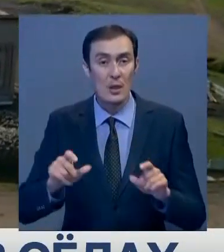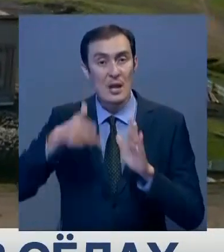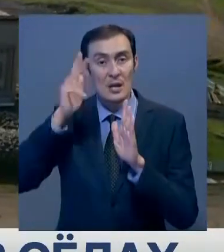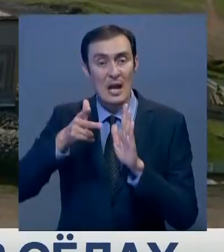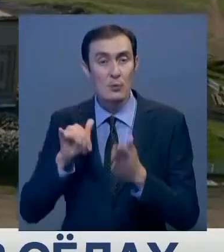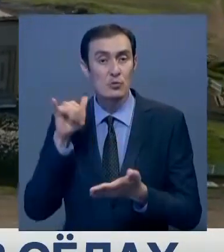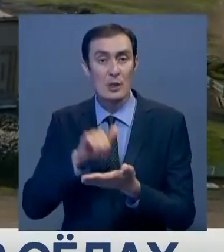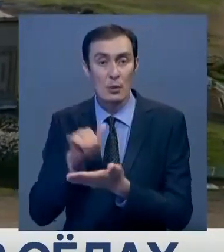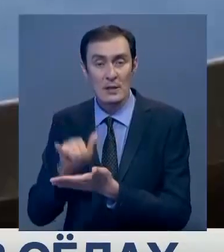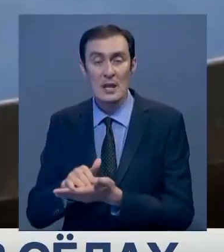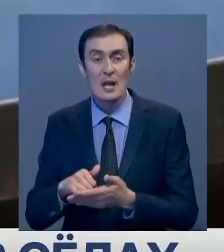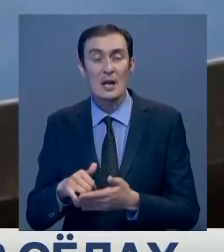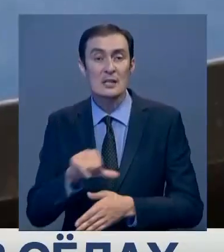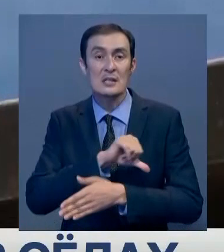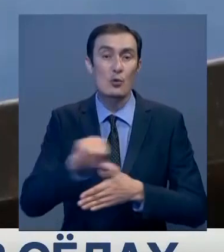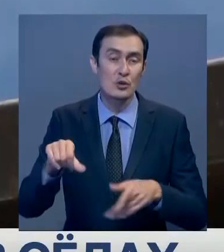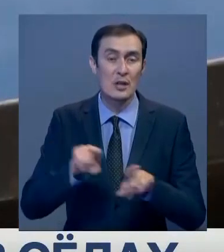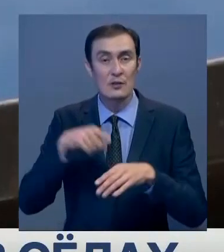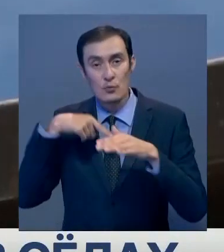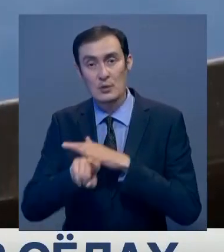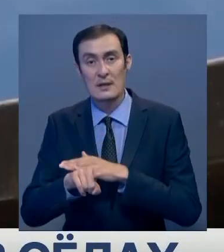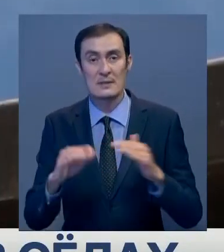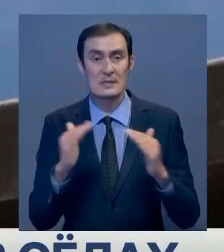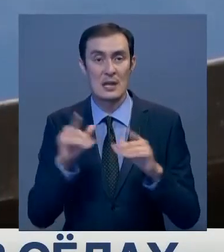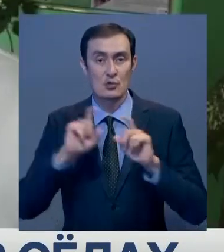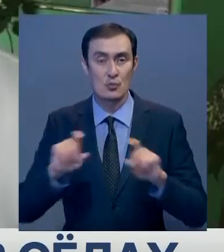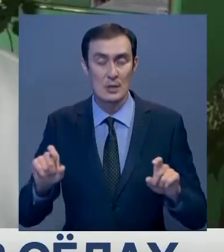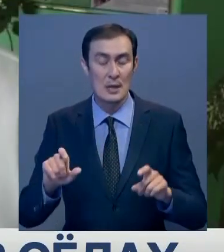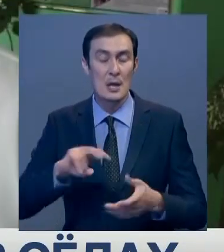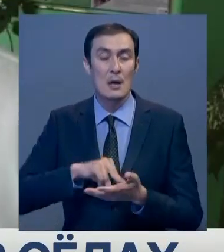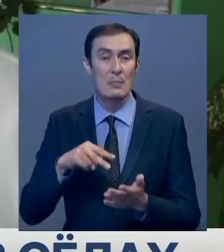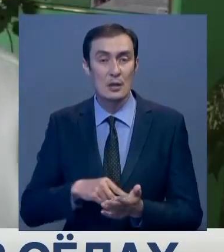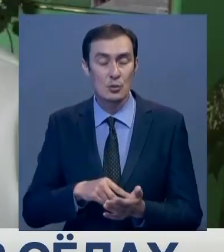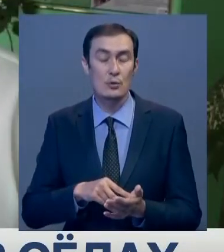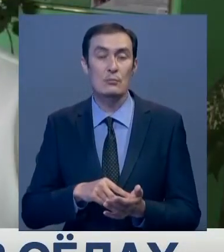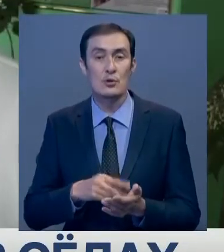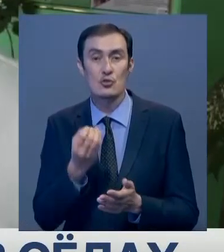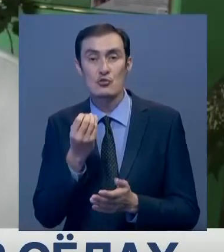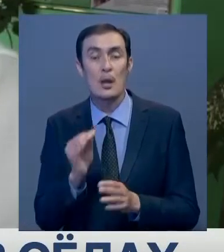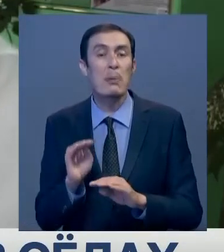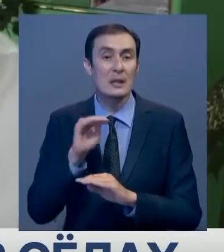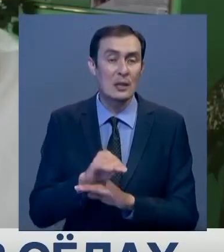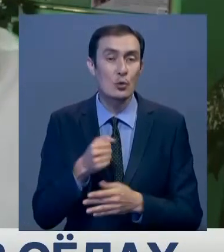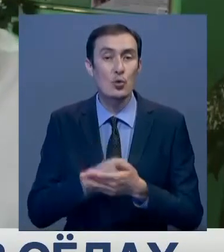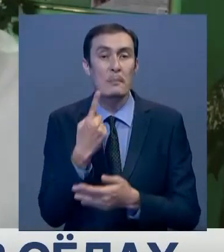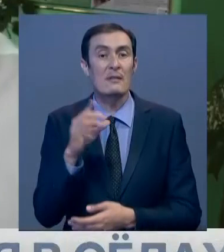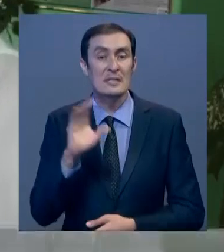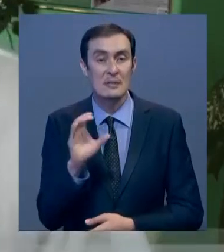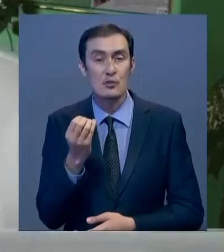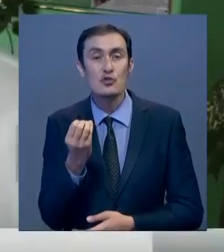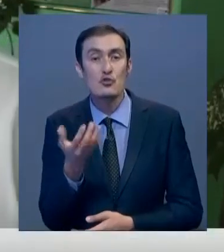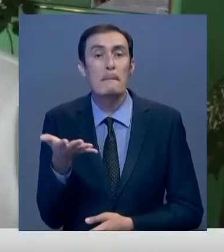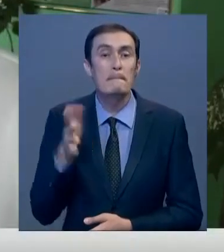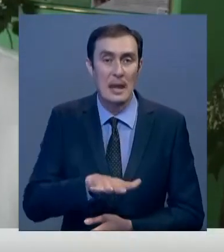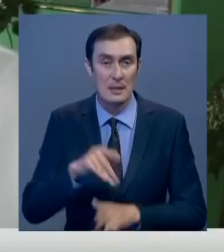здесь установлены как снаружи, так и внутри здания. Планируется дополнительно к 1 сентября установить